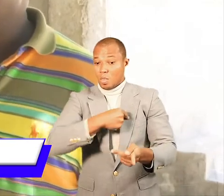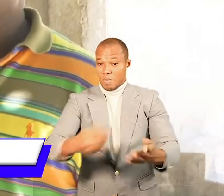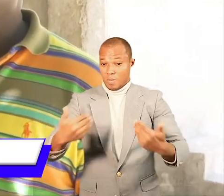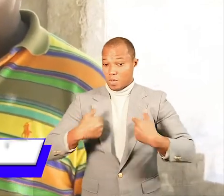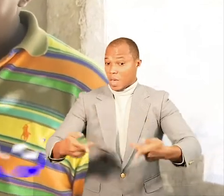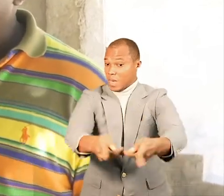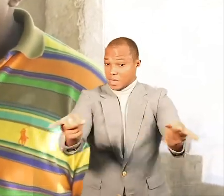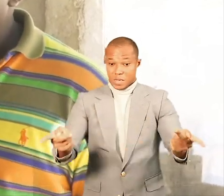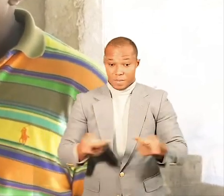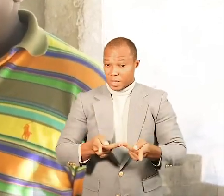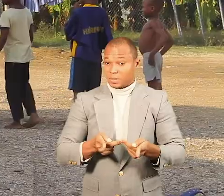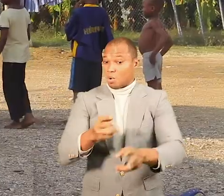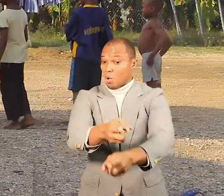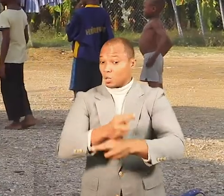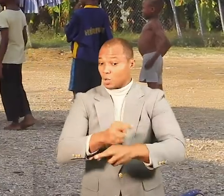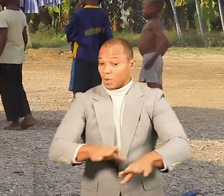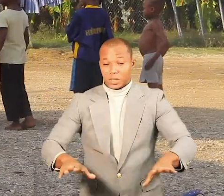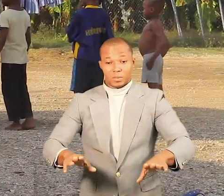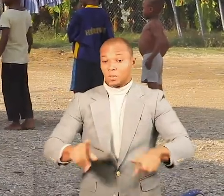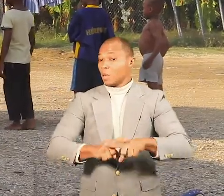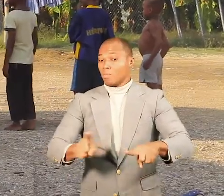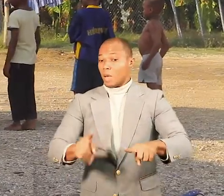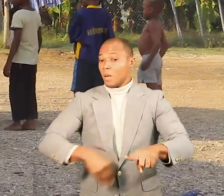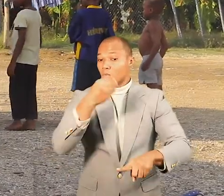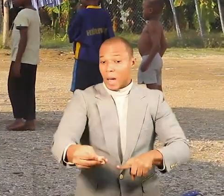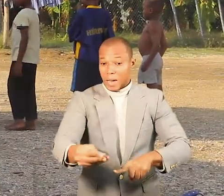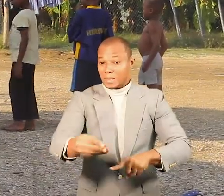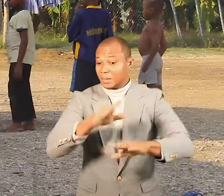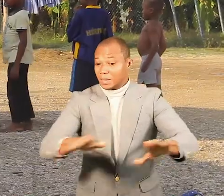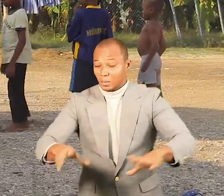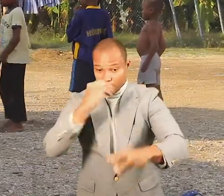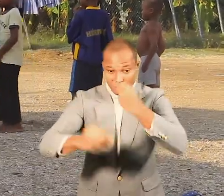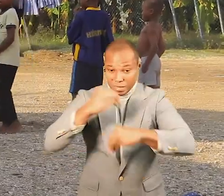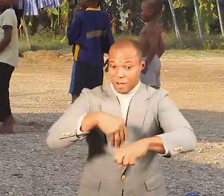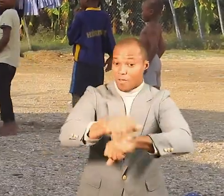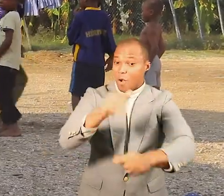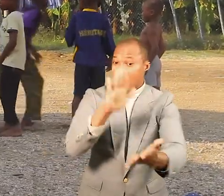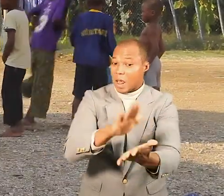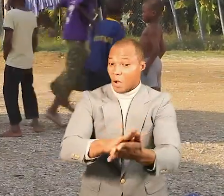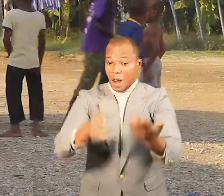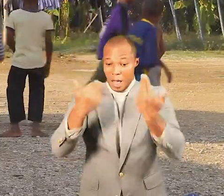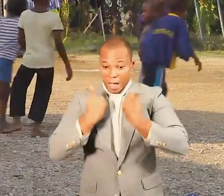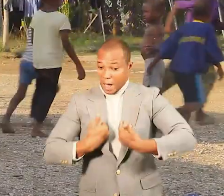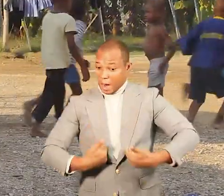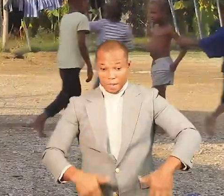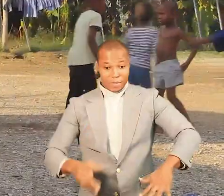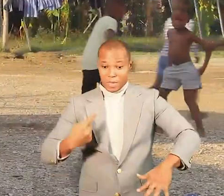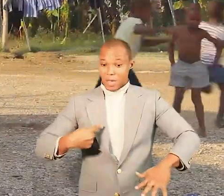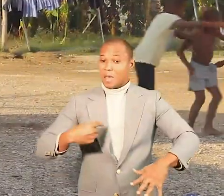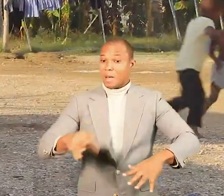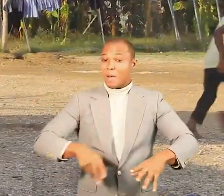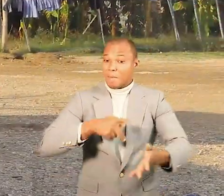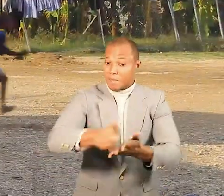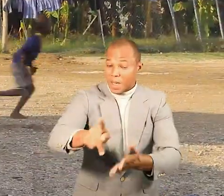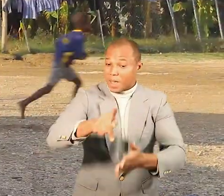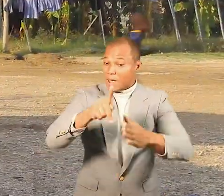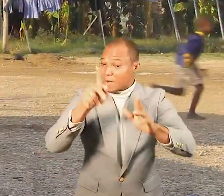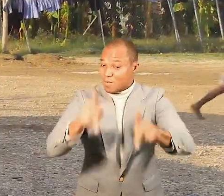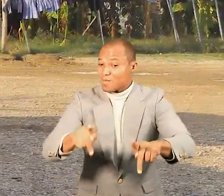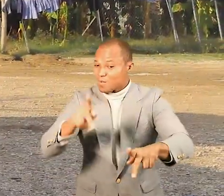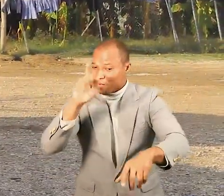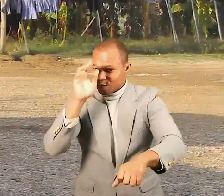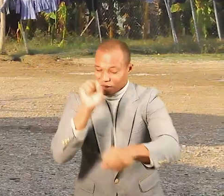espace où nous prenons plus Timon, mais les moyens du bord. Pour bailler tout le monde ça manger, pour voir l'école, pour habiller et pour prendre monde pour travail, bah ça a très